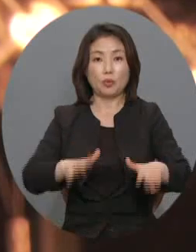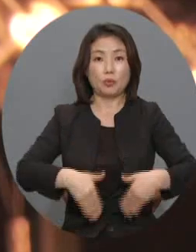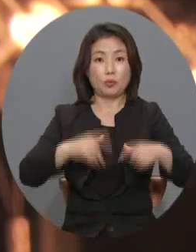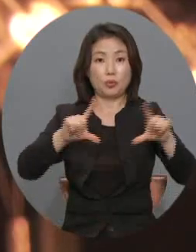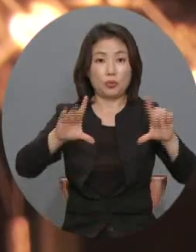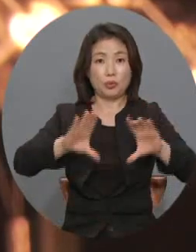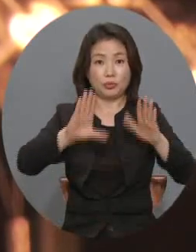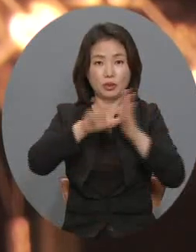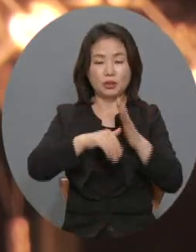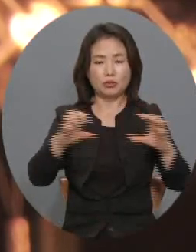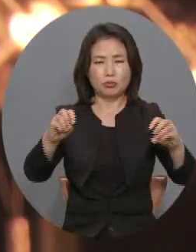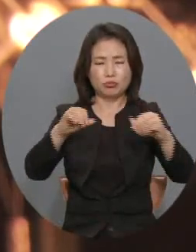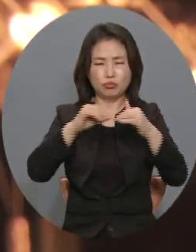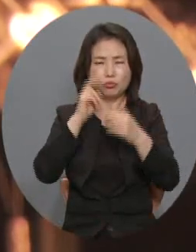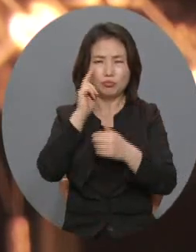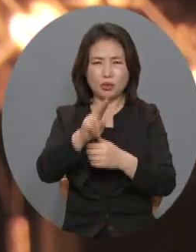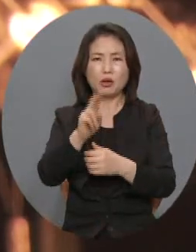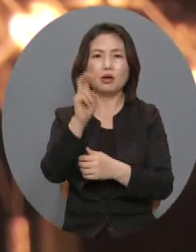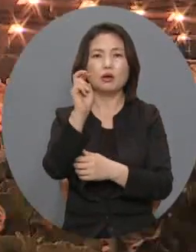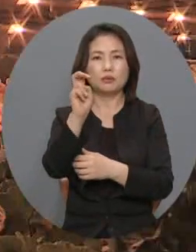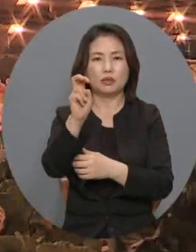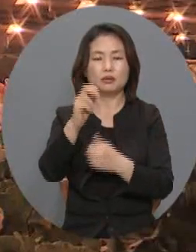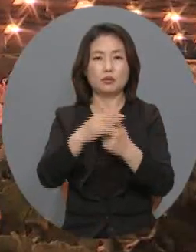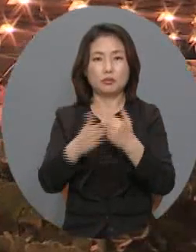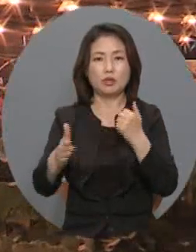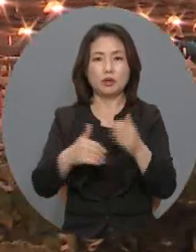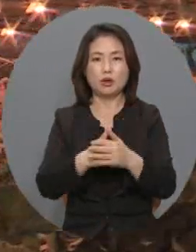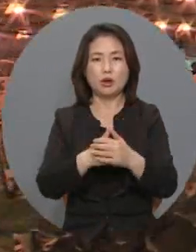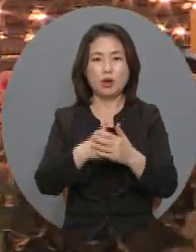올봄도 황사, 미세먼지가 심할 것으로 예보돼